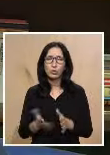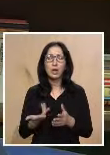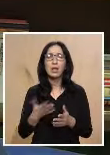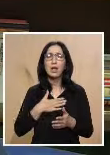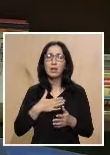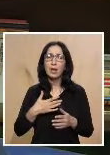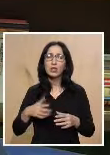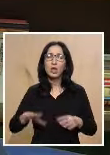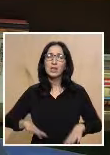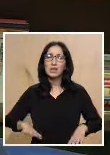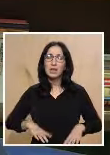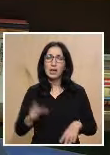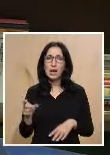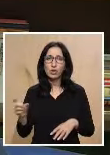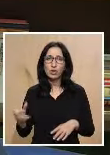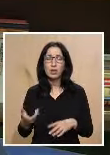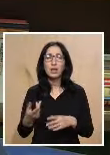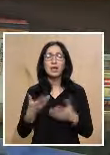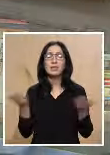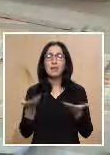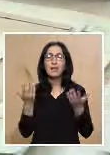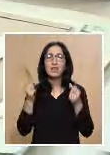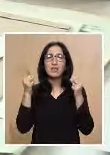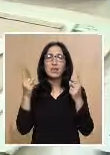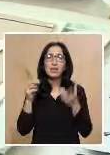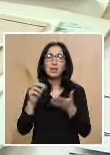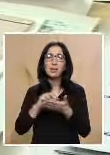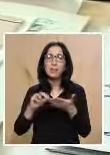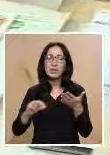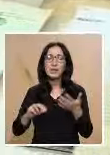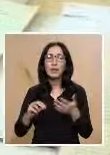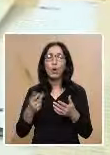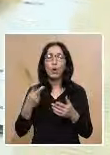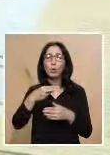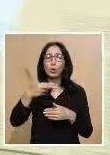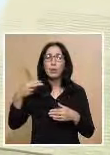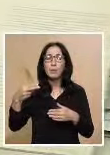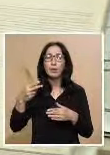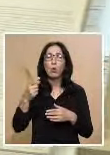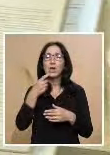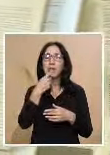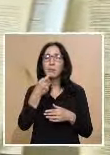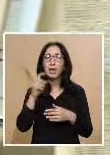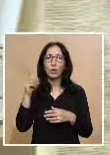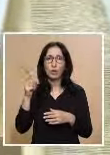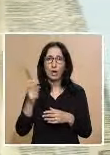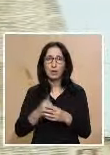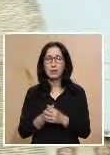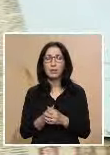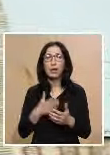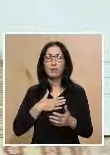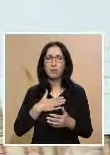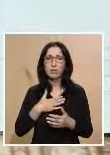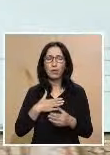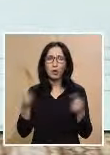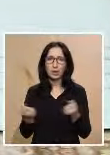наш съгражданин и става известен писател под псевдонима Змей Горянин, въпреки че той използва и други псевдоними в